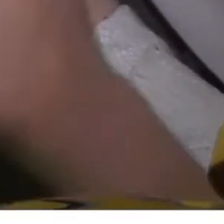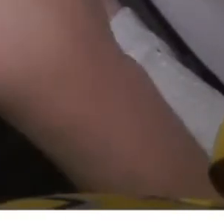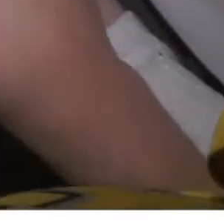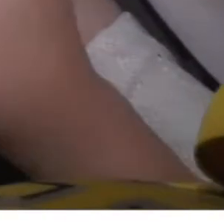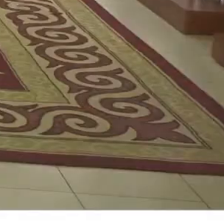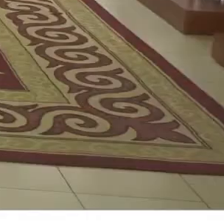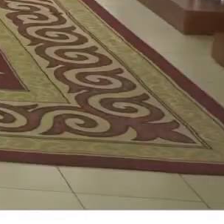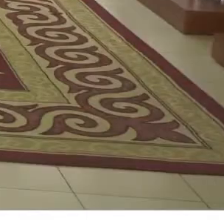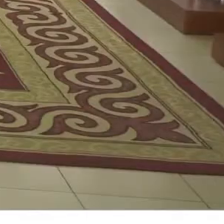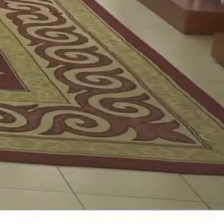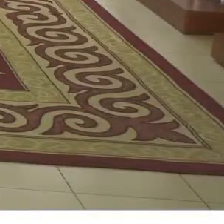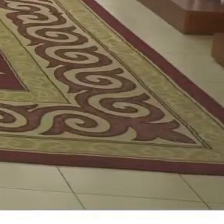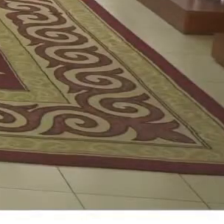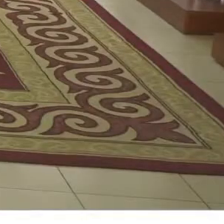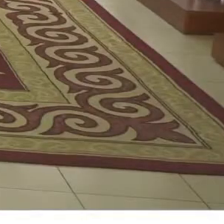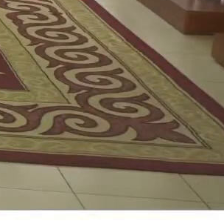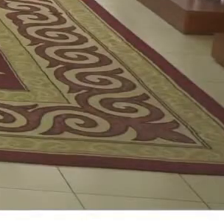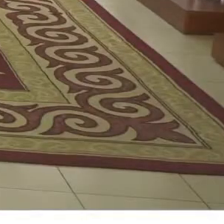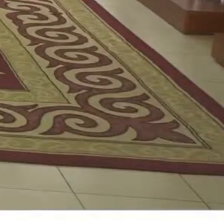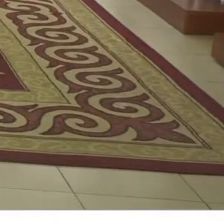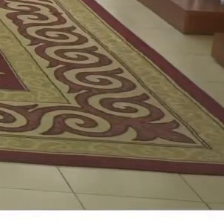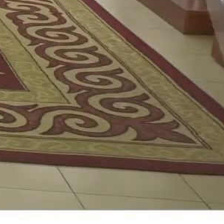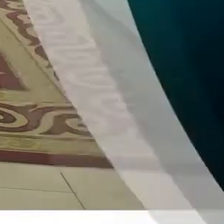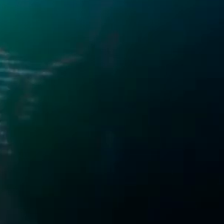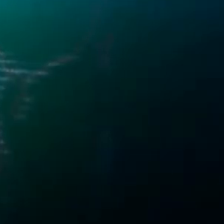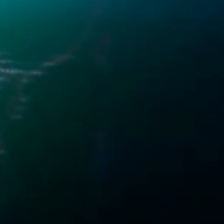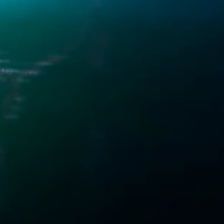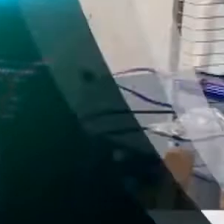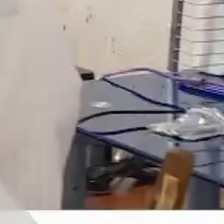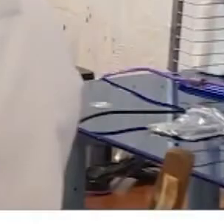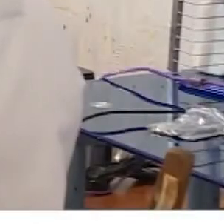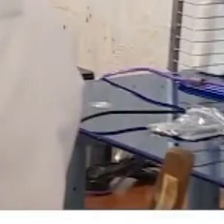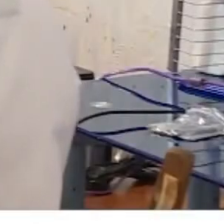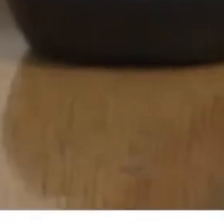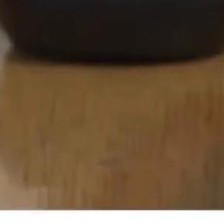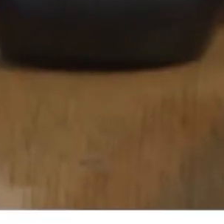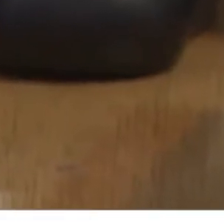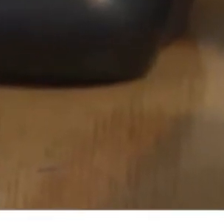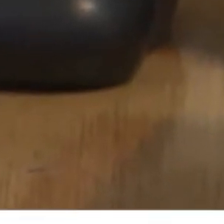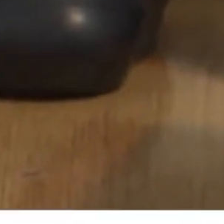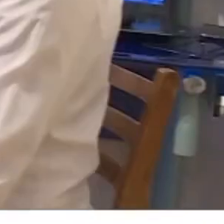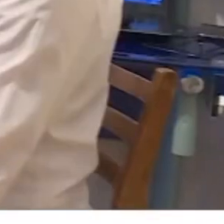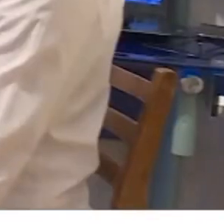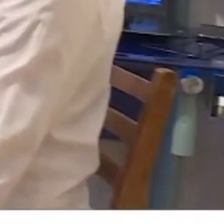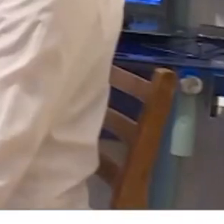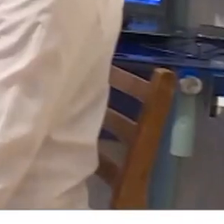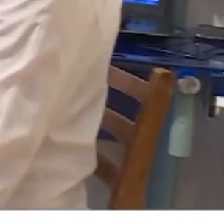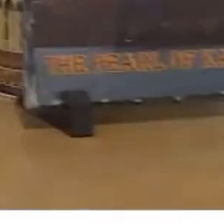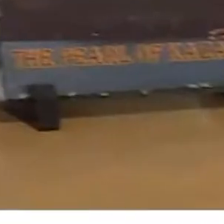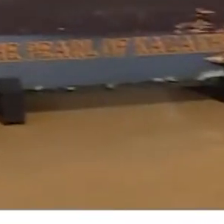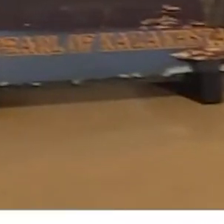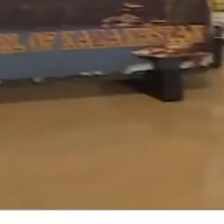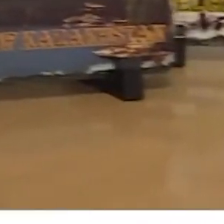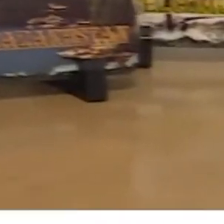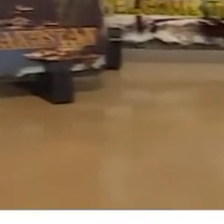көреді. Бұл туралы толығырақ мен Бақытжан Отарбаева сәлден соң айтып беретін боламын. Көкшетауда ең жас кәсіпкер тұрады, оның жасы небәрі